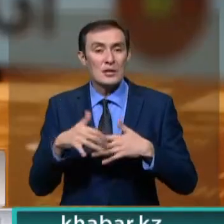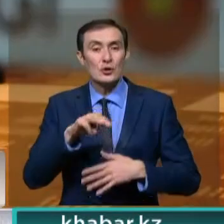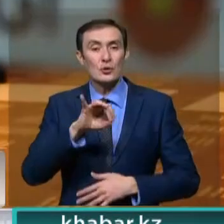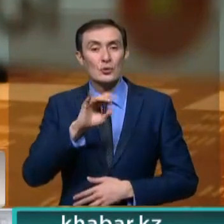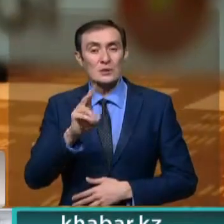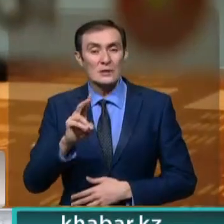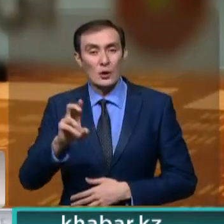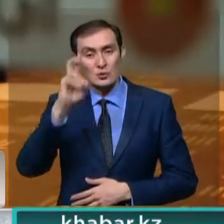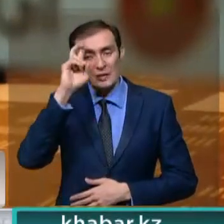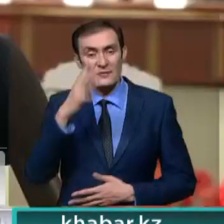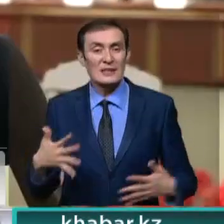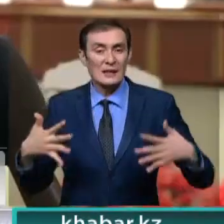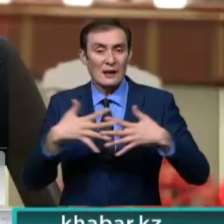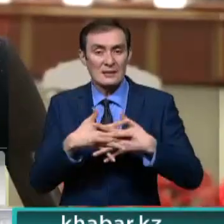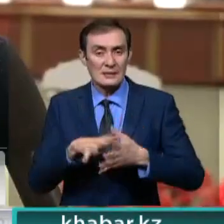интеграции.